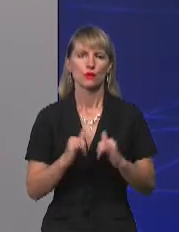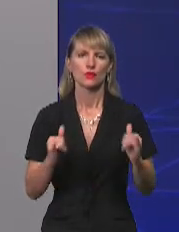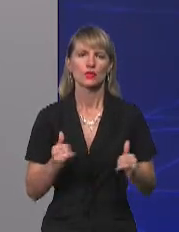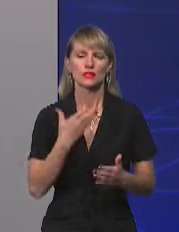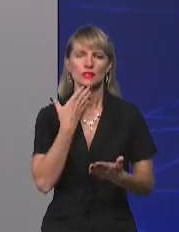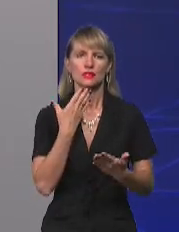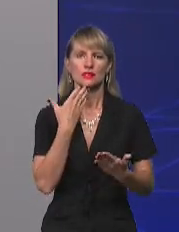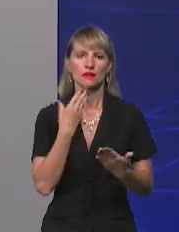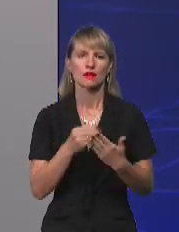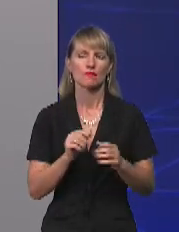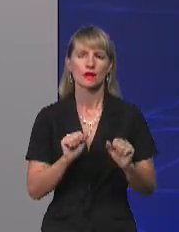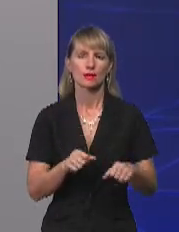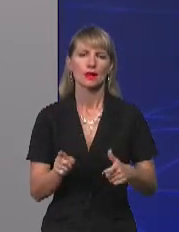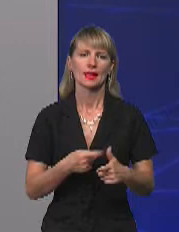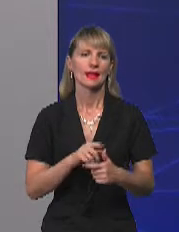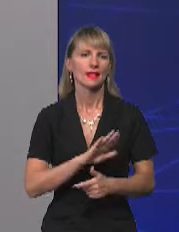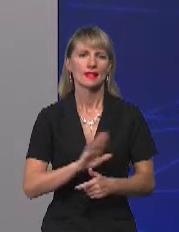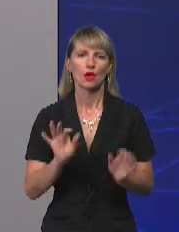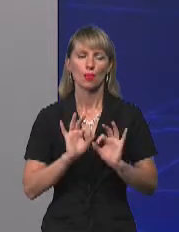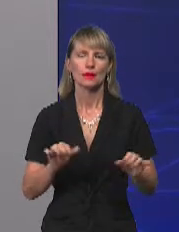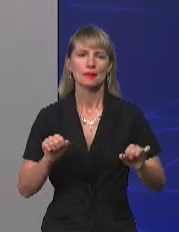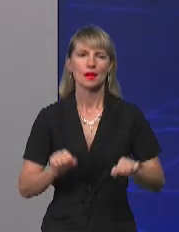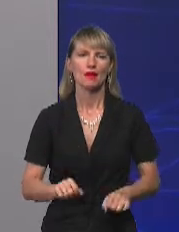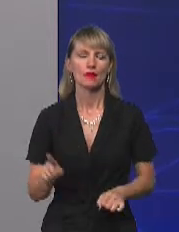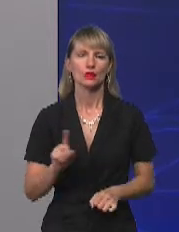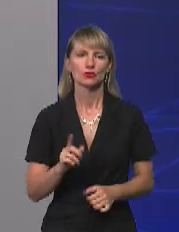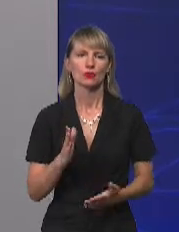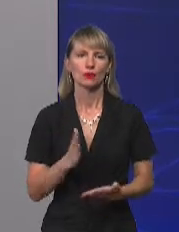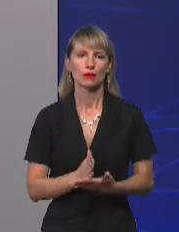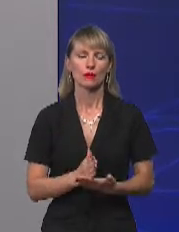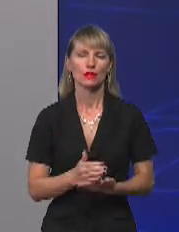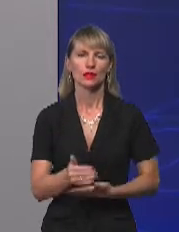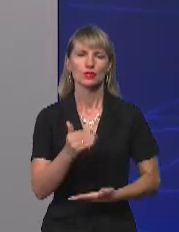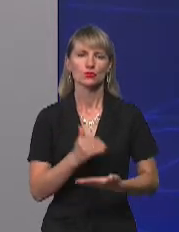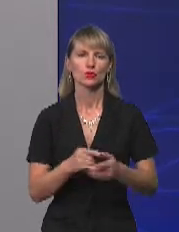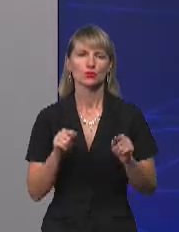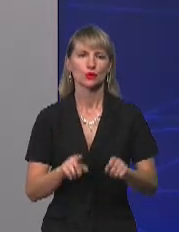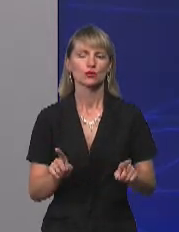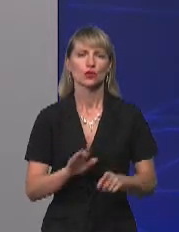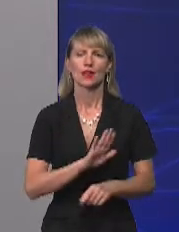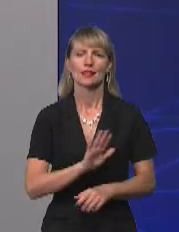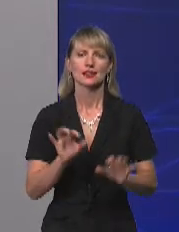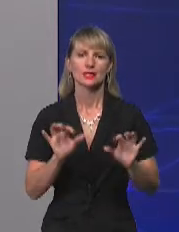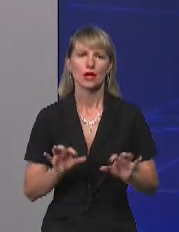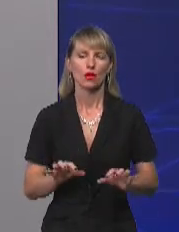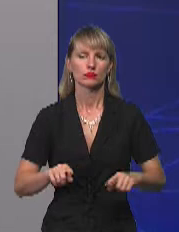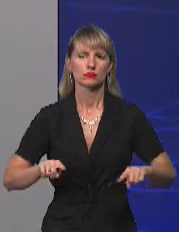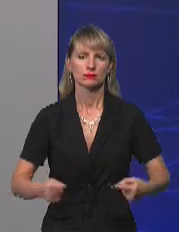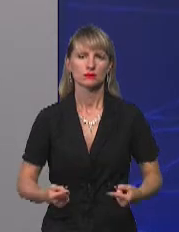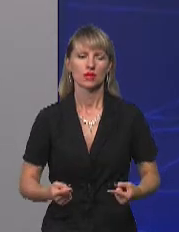не роз'яснити права, що буде мати саме результат того, що незаконно затримали або